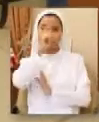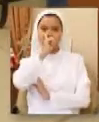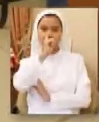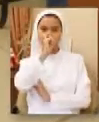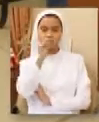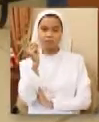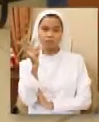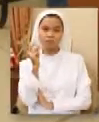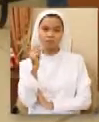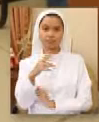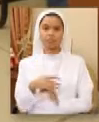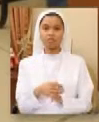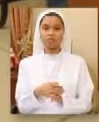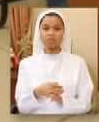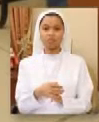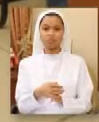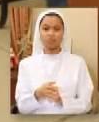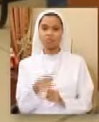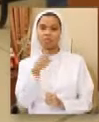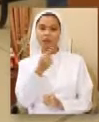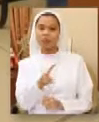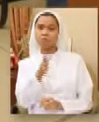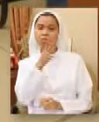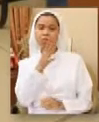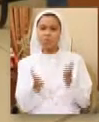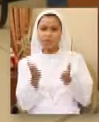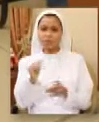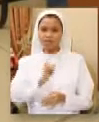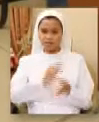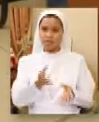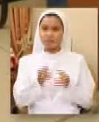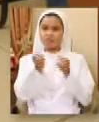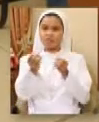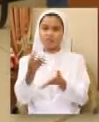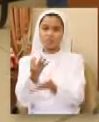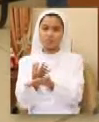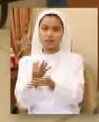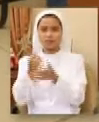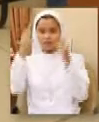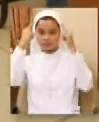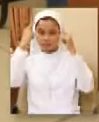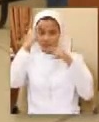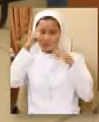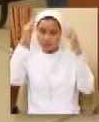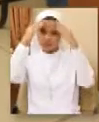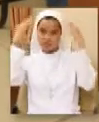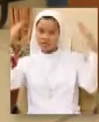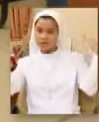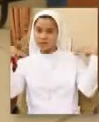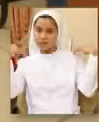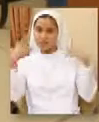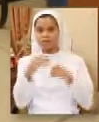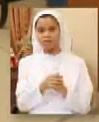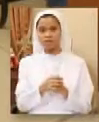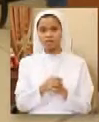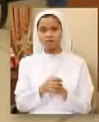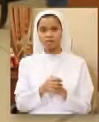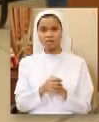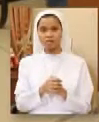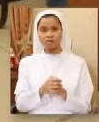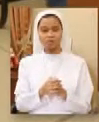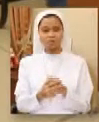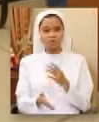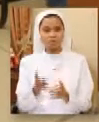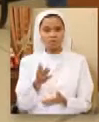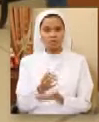mama, bigay ko to sa madre. Nagulat yung mga madre. Nagulat sila. What a gesture. Not 20 pesos